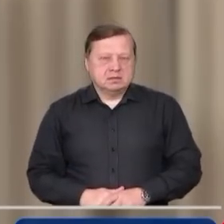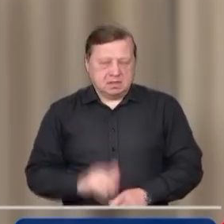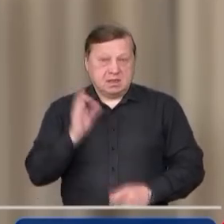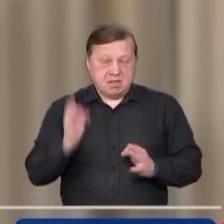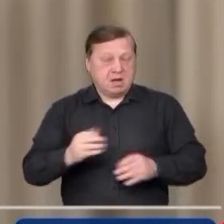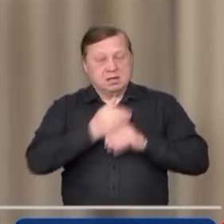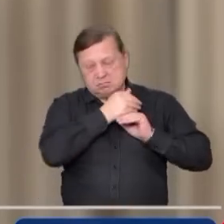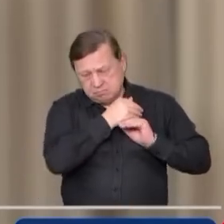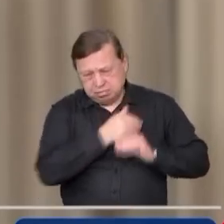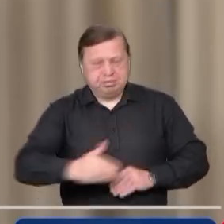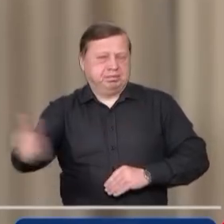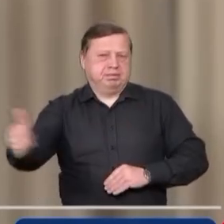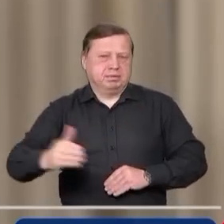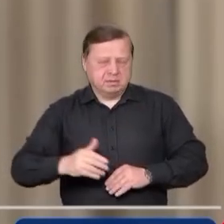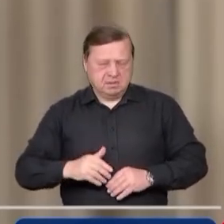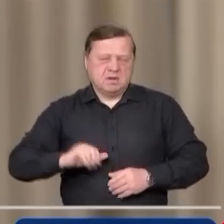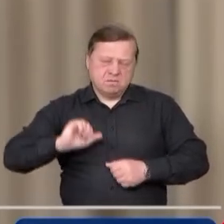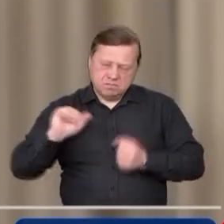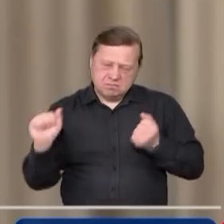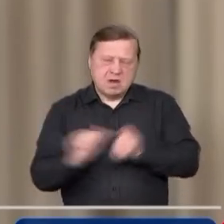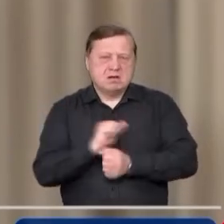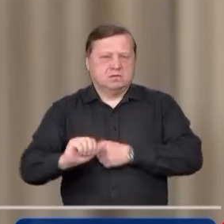rozpędzała się w celu wspierania